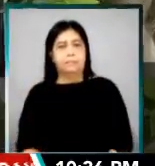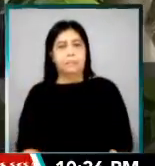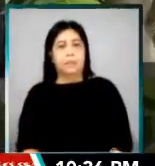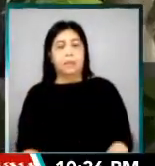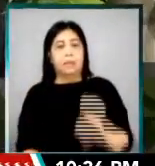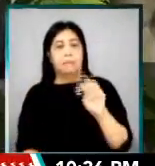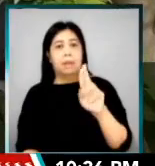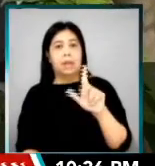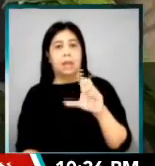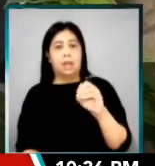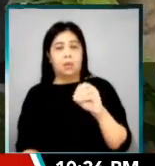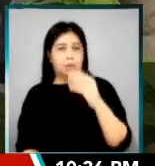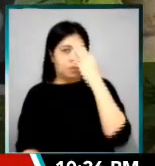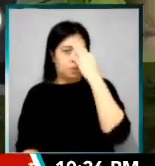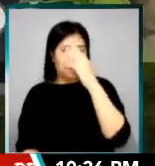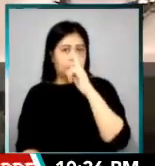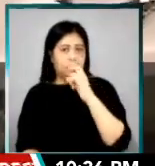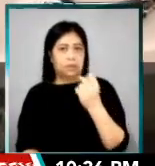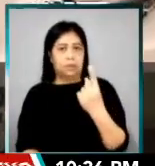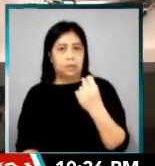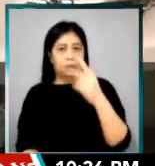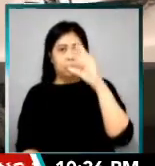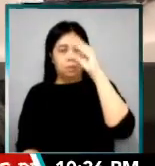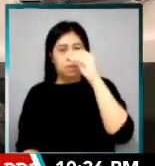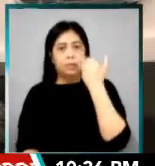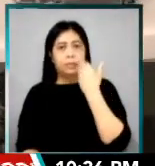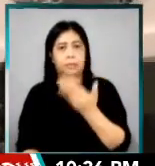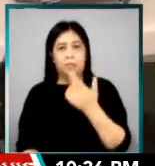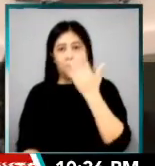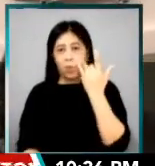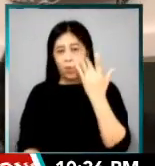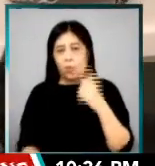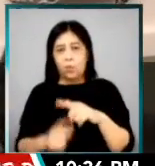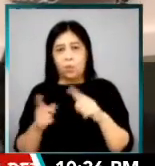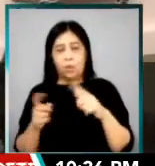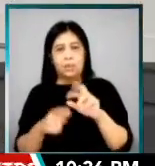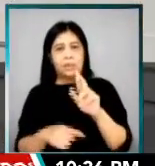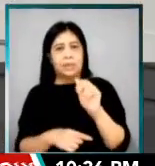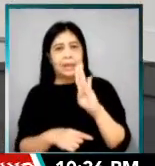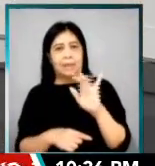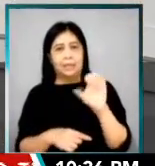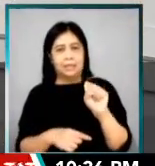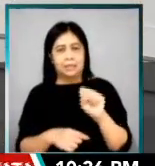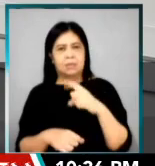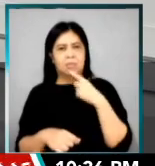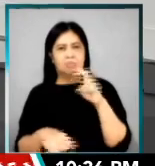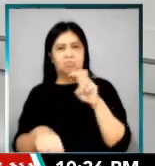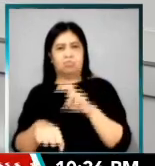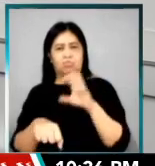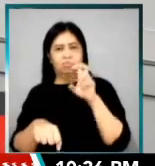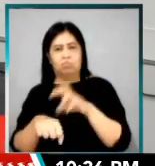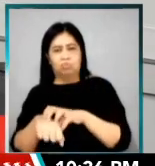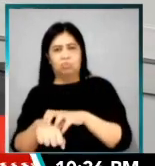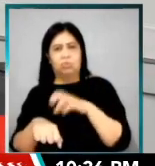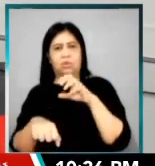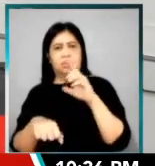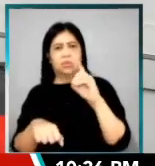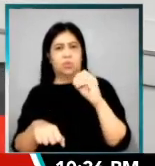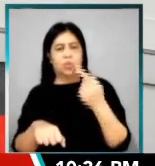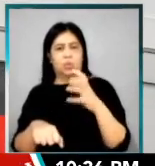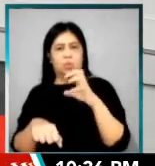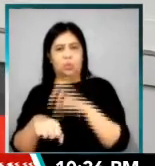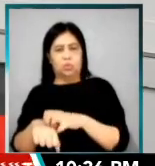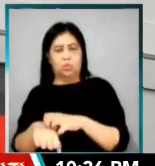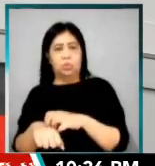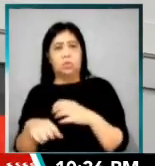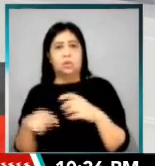namang 11 taong gulang na lalaki ang namatay dahil sa rabies. Nakagat daw ng aso. Tapos, hindi siya